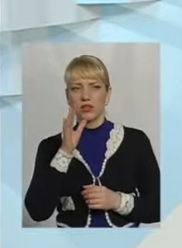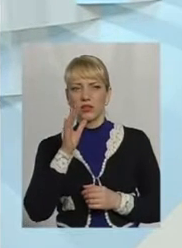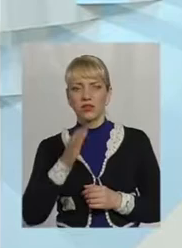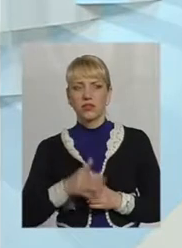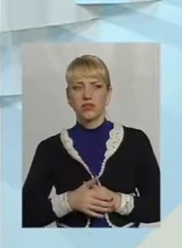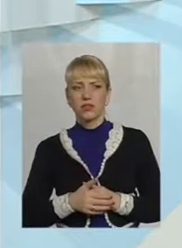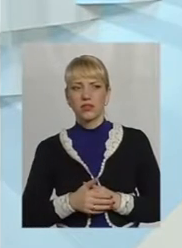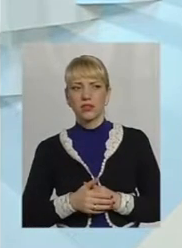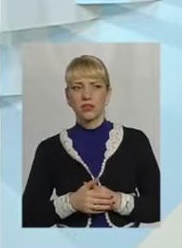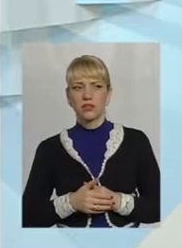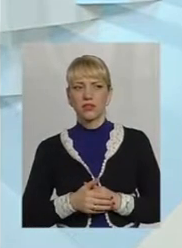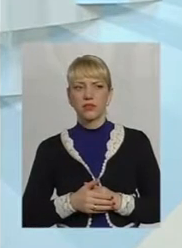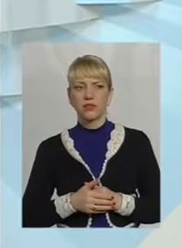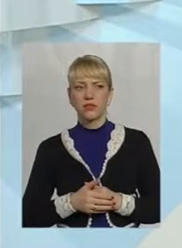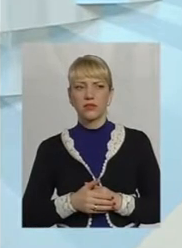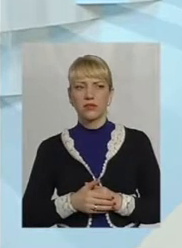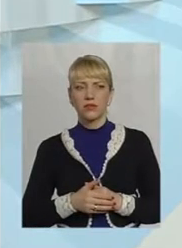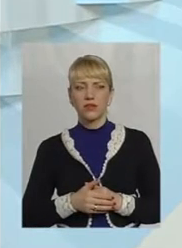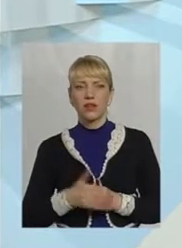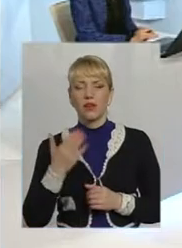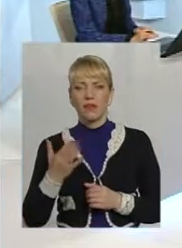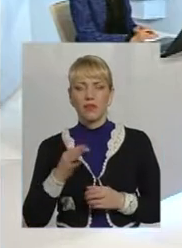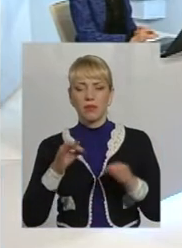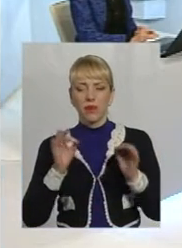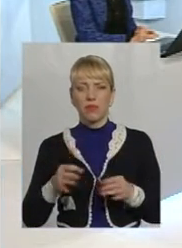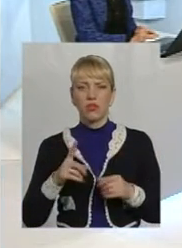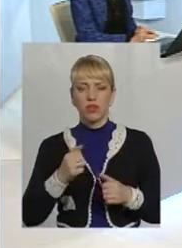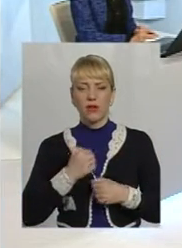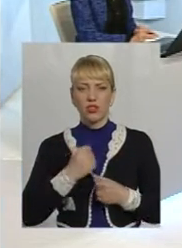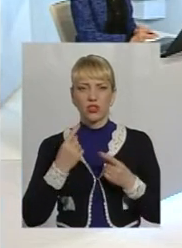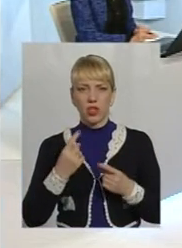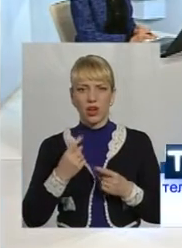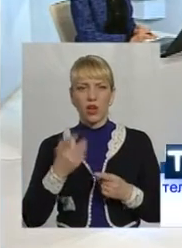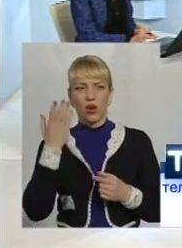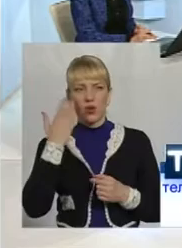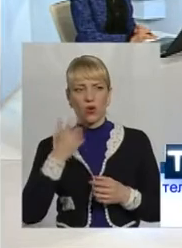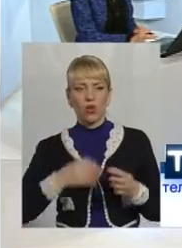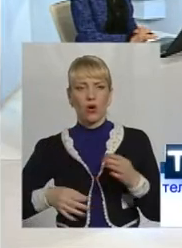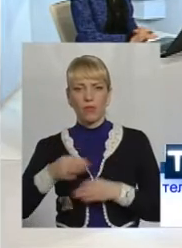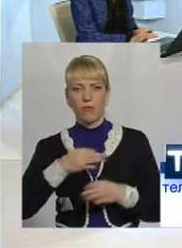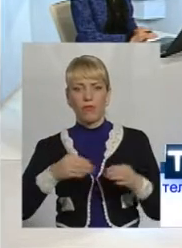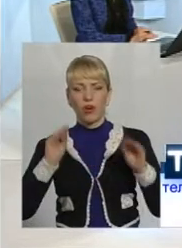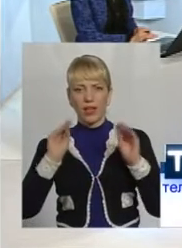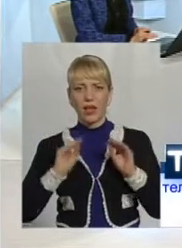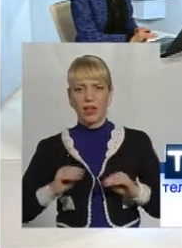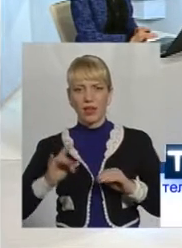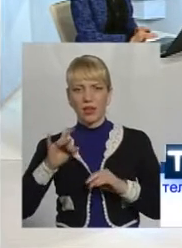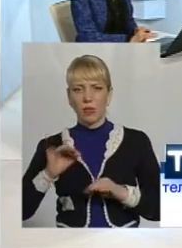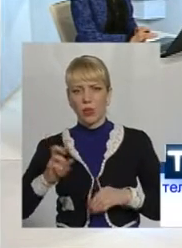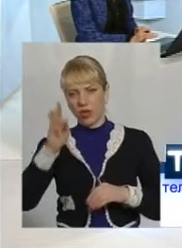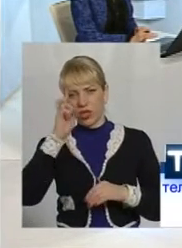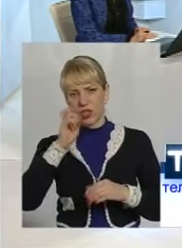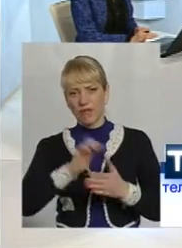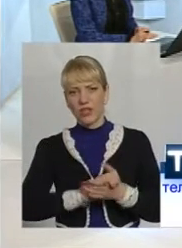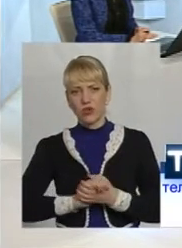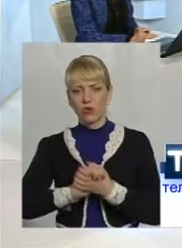вас говорить? Ви праві, що на превеликий жаль, коли обговорення декларації про державний суверенітет